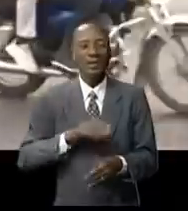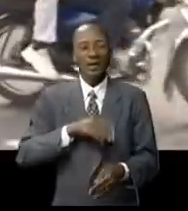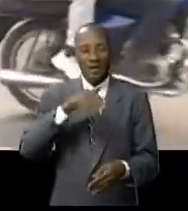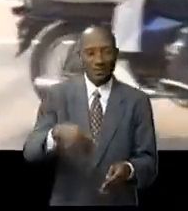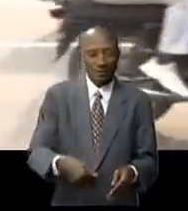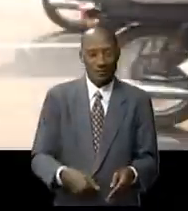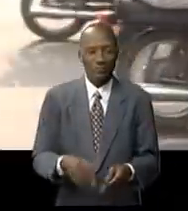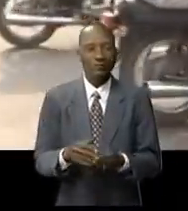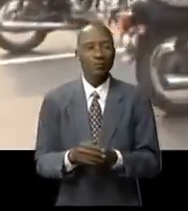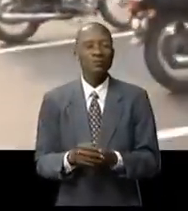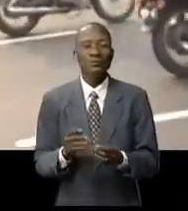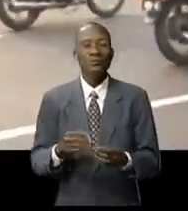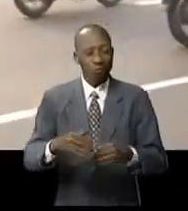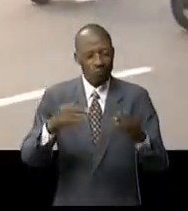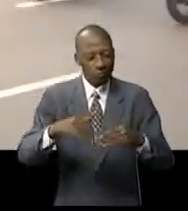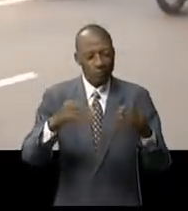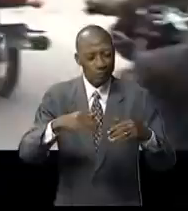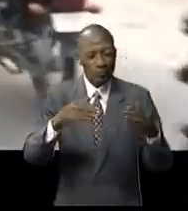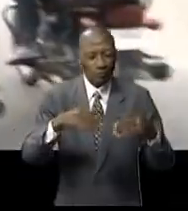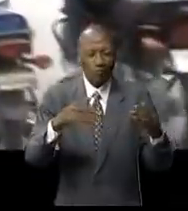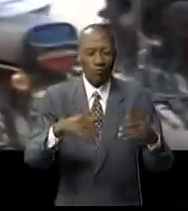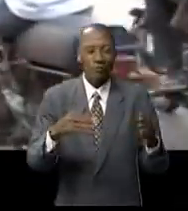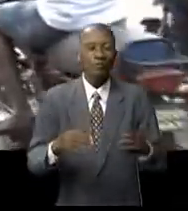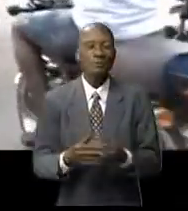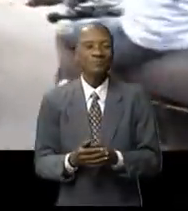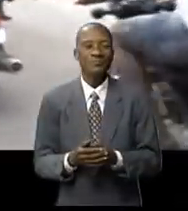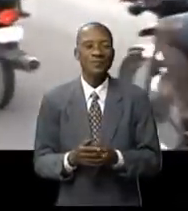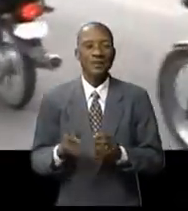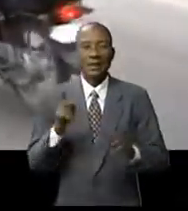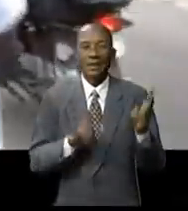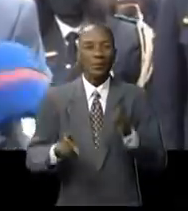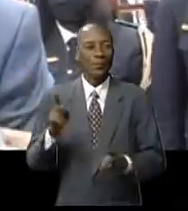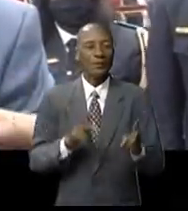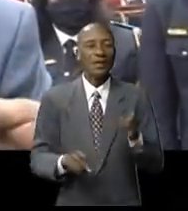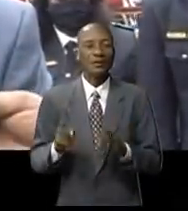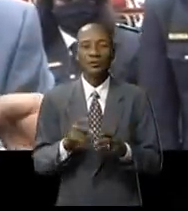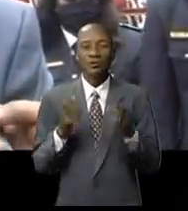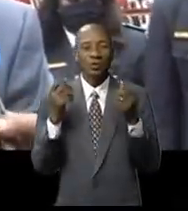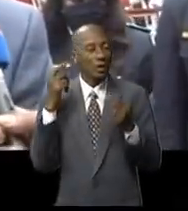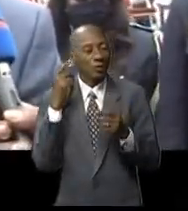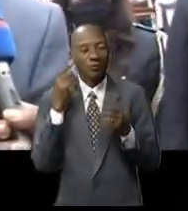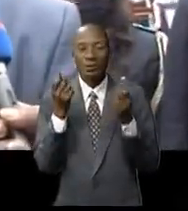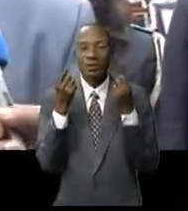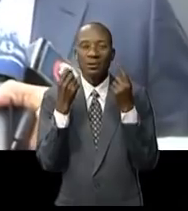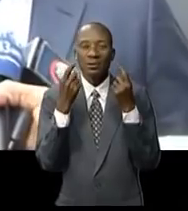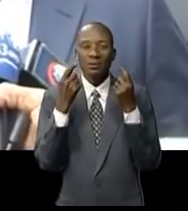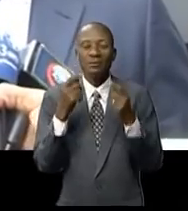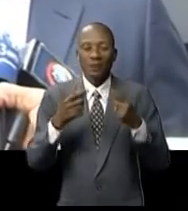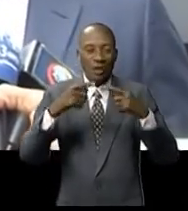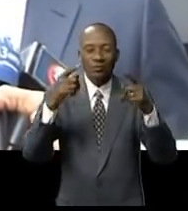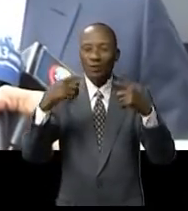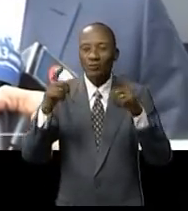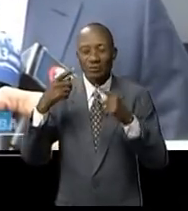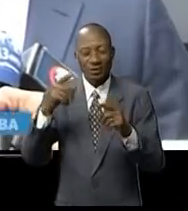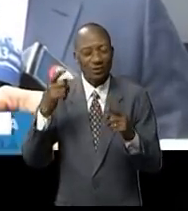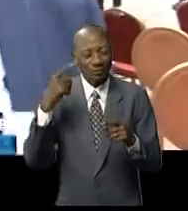le rond-point Moulard. Tout au long du parcours, la population était sensibilisée sur le civisme fiscal. Les résultats de cette